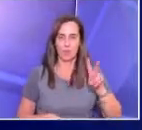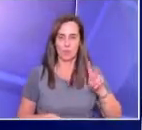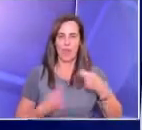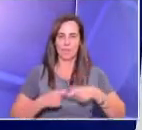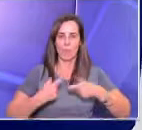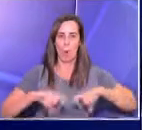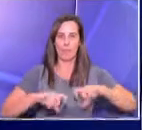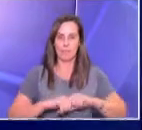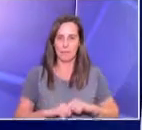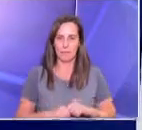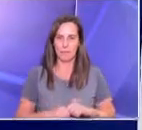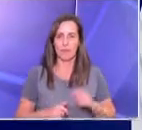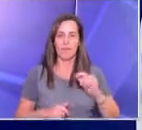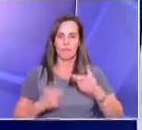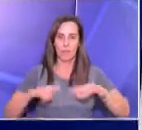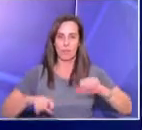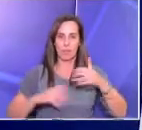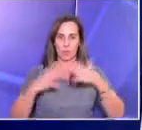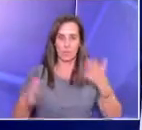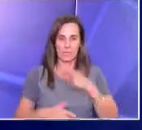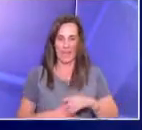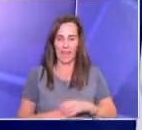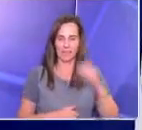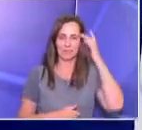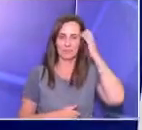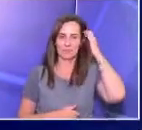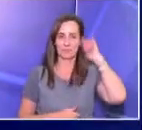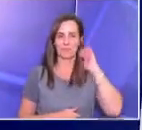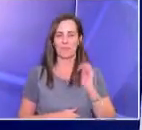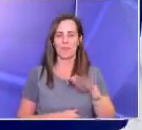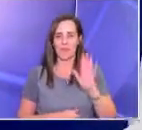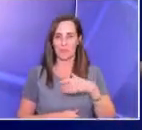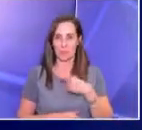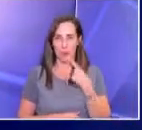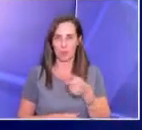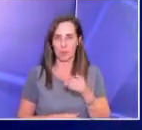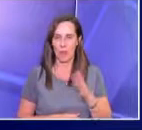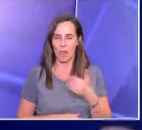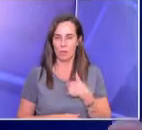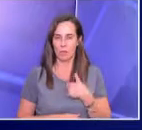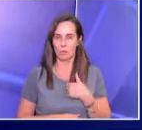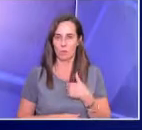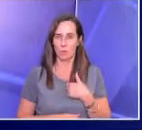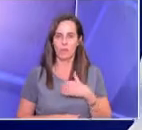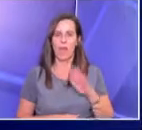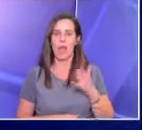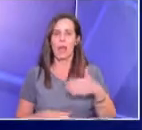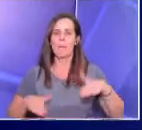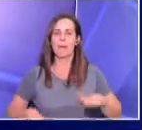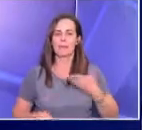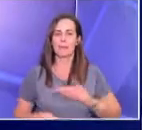חברי מועצה. ואז תהיה המועצה הגדולה ביותר במדינת ישראל. לגמרי. חוץ מזה, אני גם אומרת, לנו זה, אותנו זה לא הפתיע. כמה מנדטים